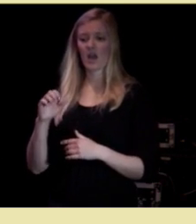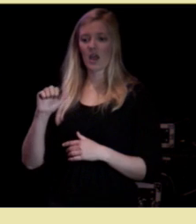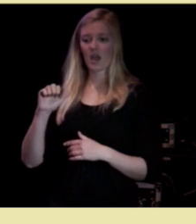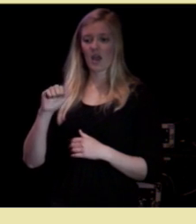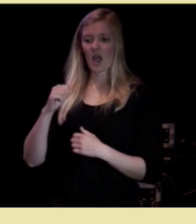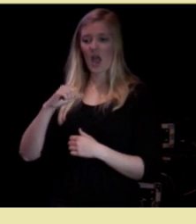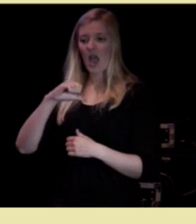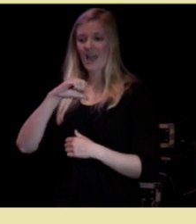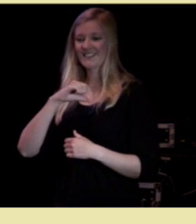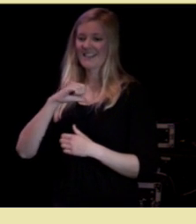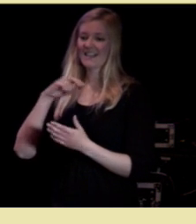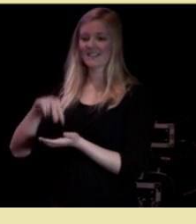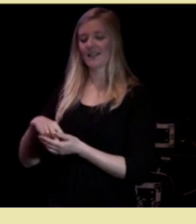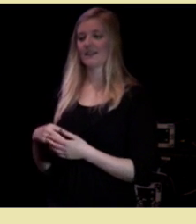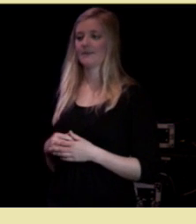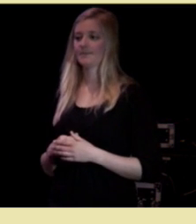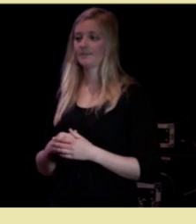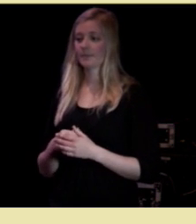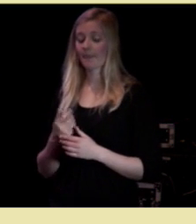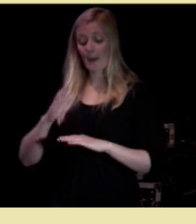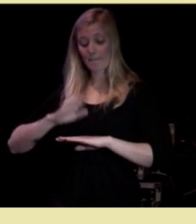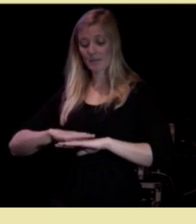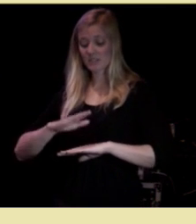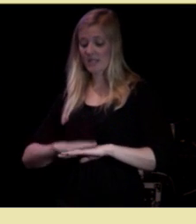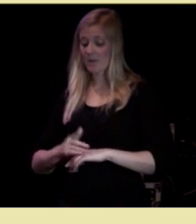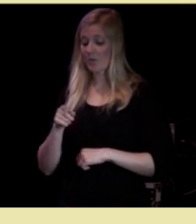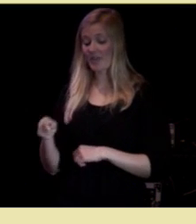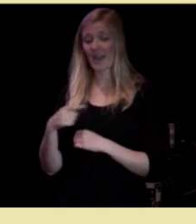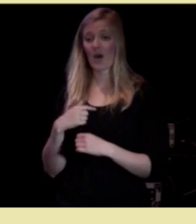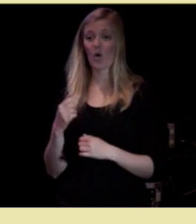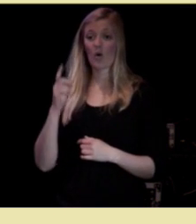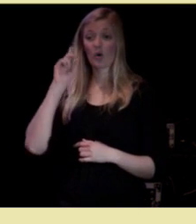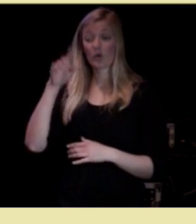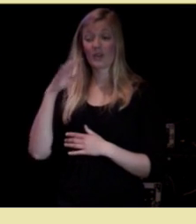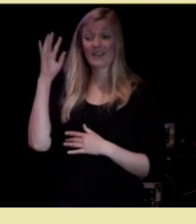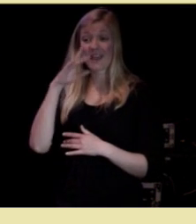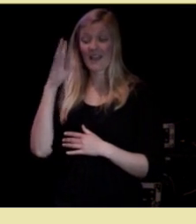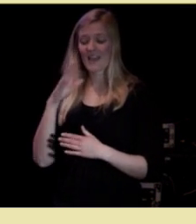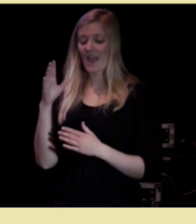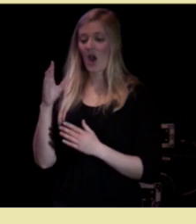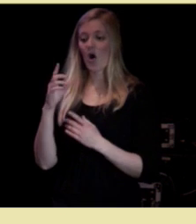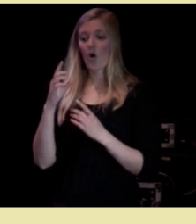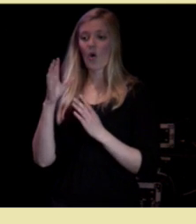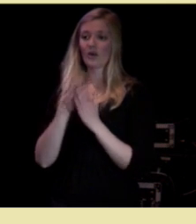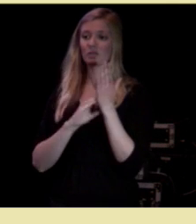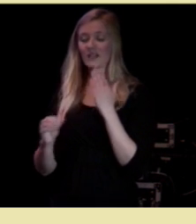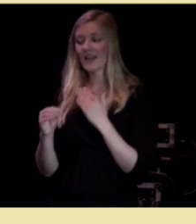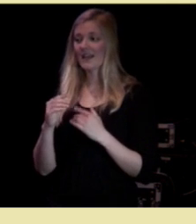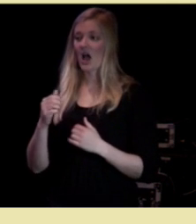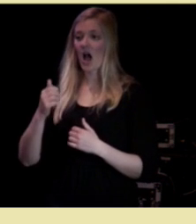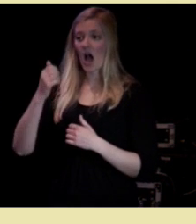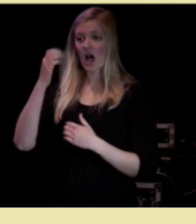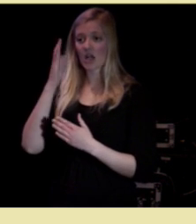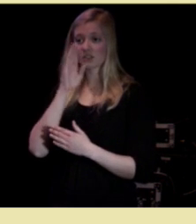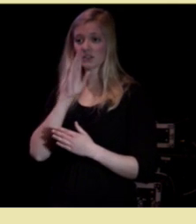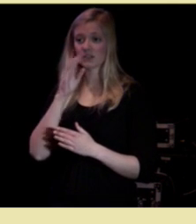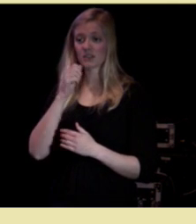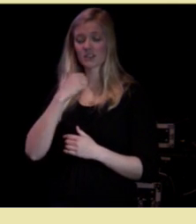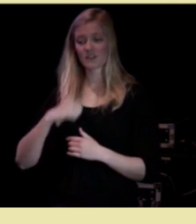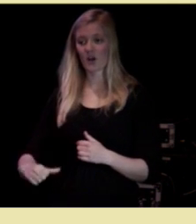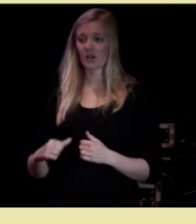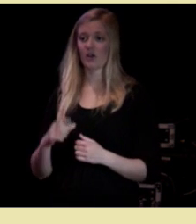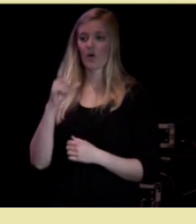gjøre det man vil, men da basert på det å kunne tenke og resonere ansvarlig og fornuftsmessig.